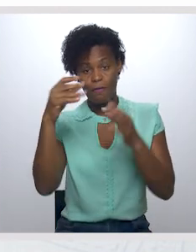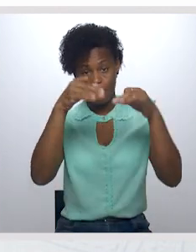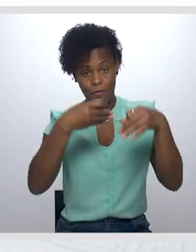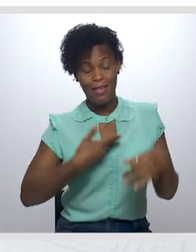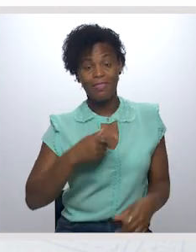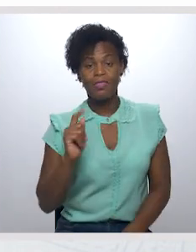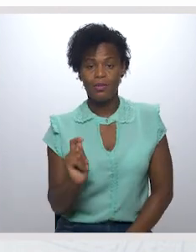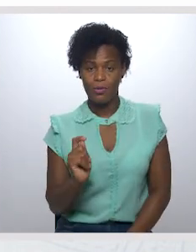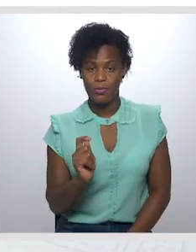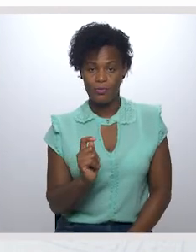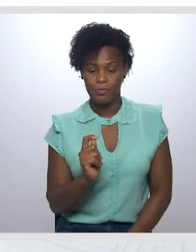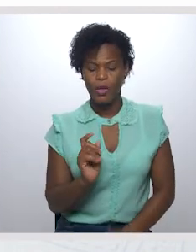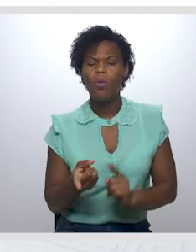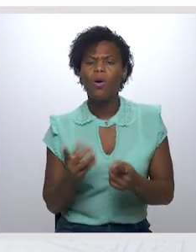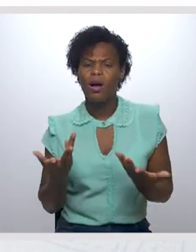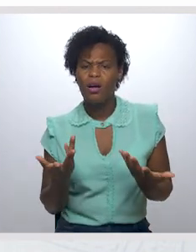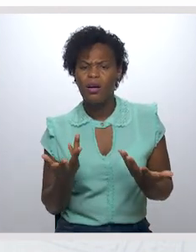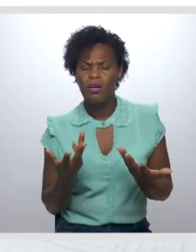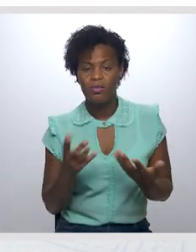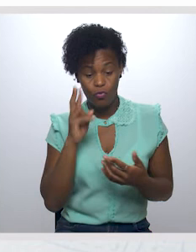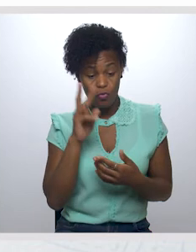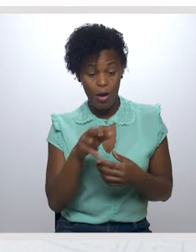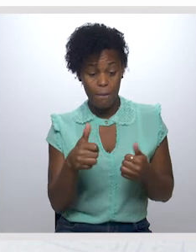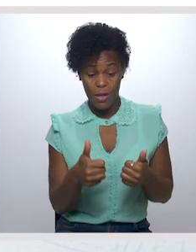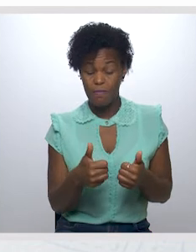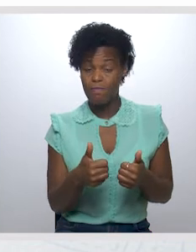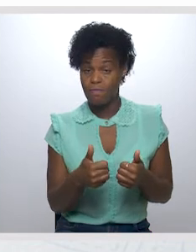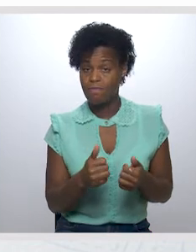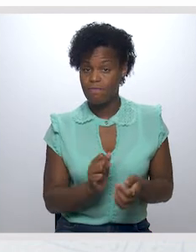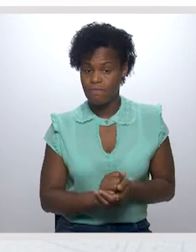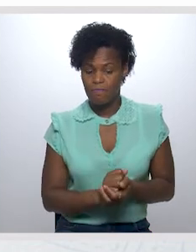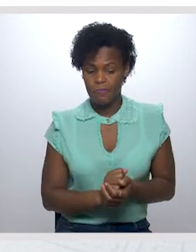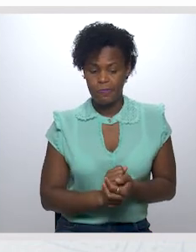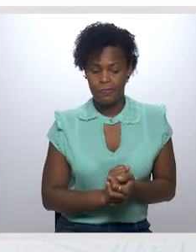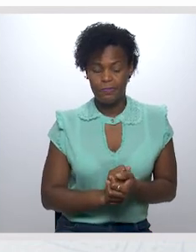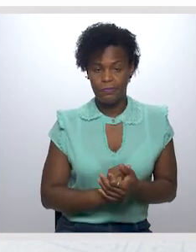terminaisons de. Terminaison de quoi? Regardez bien.